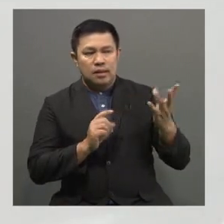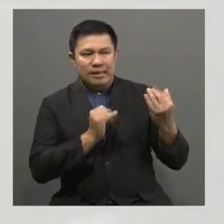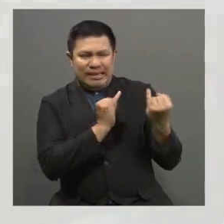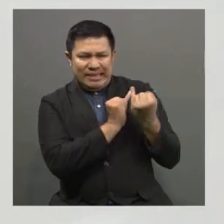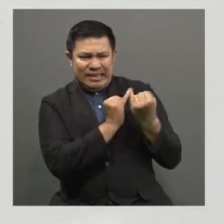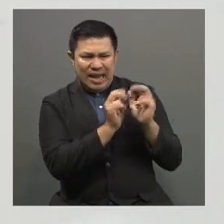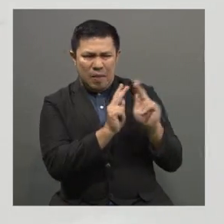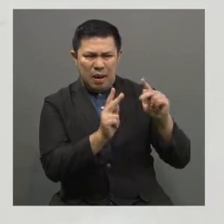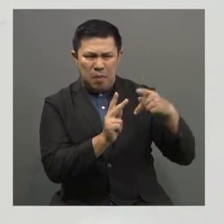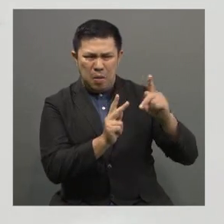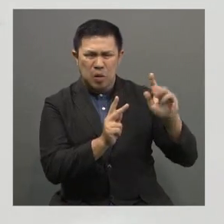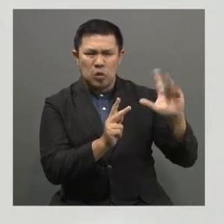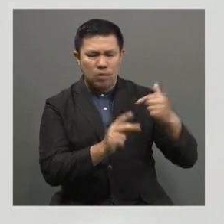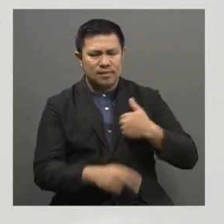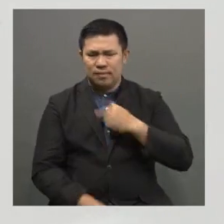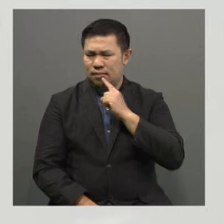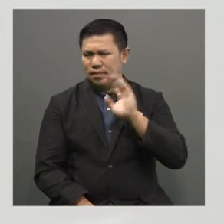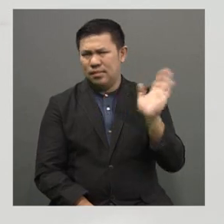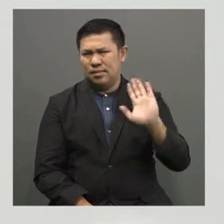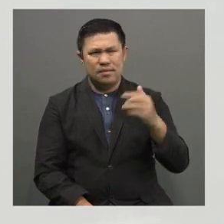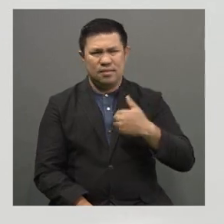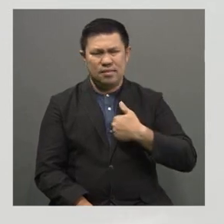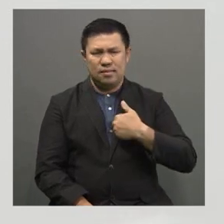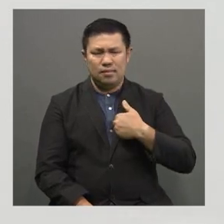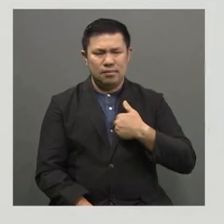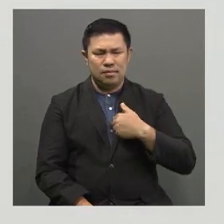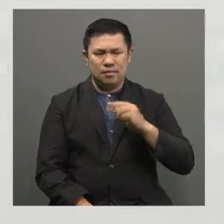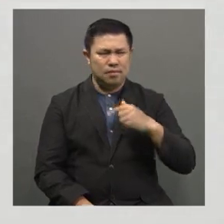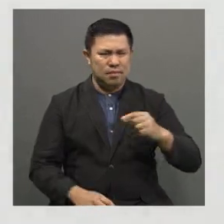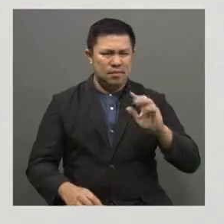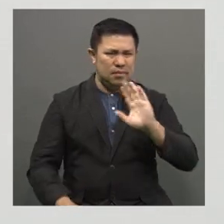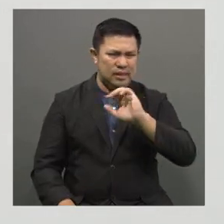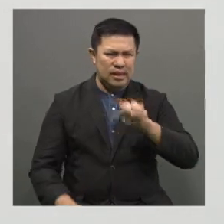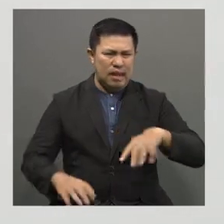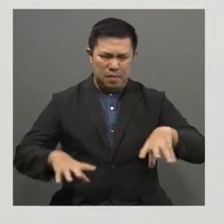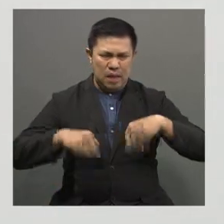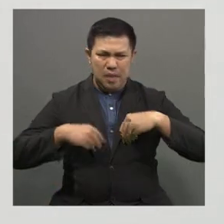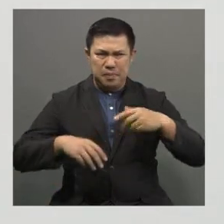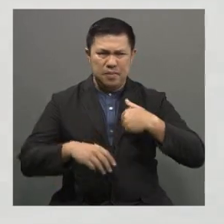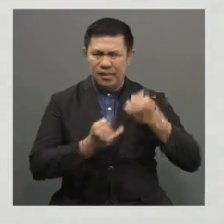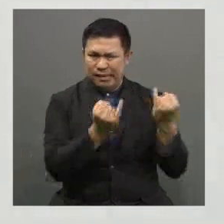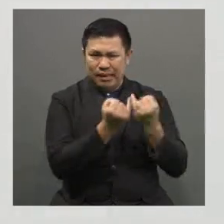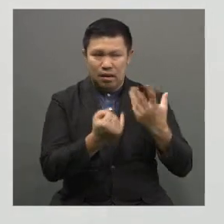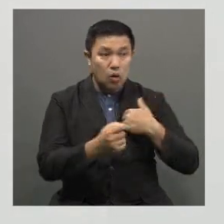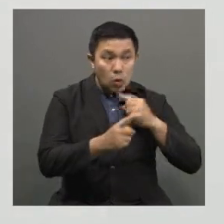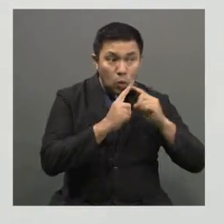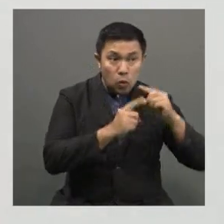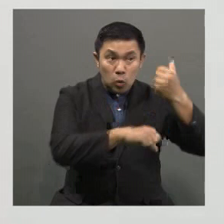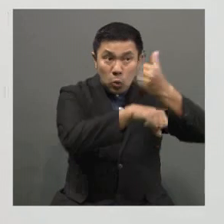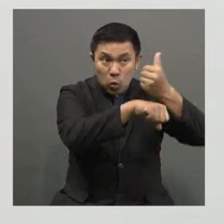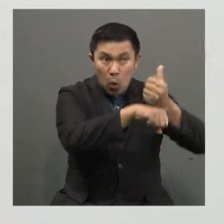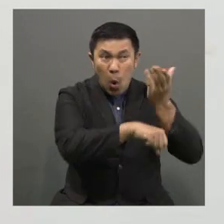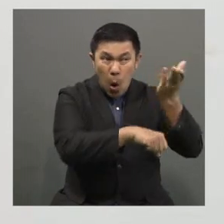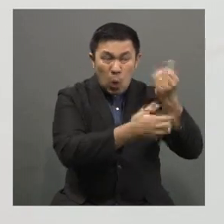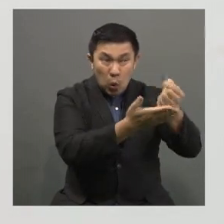คนนะคะเพราะมันมีกระแสข่าวออกมาวันนี้ตัวท่านบิ๊กโจ๊กก็ปฏิเสธนะคะแล้วก็ยืนยันว่าไม่เคยไปเจรจากับผู้ใหญ่เพื่อขอ